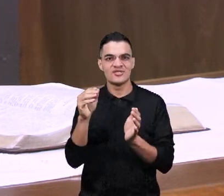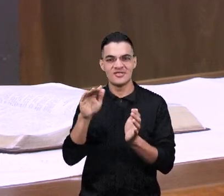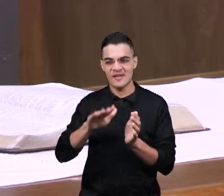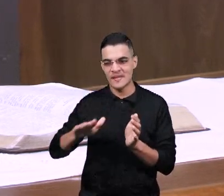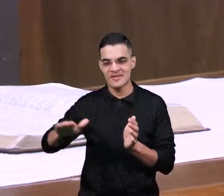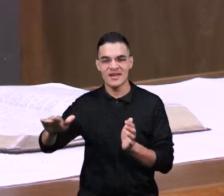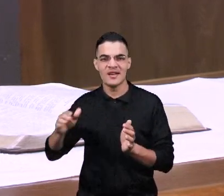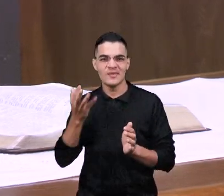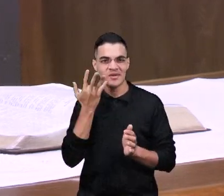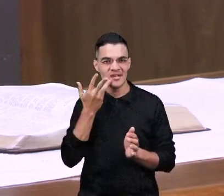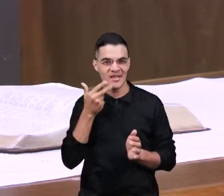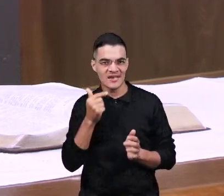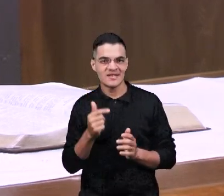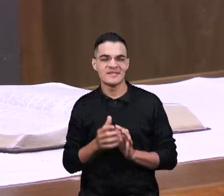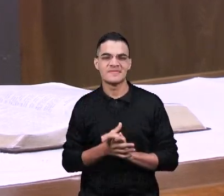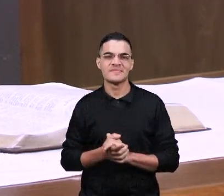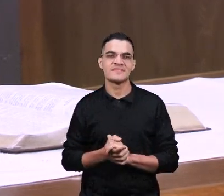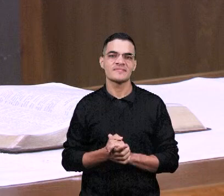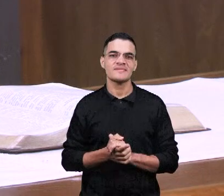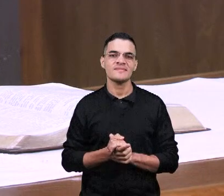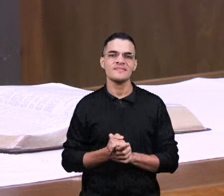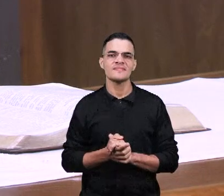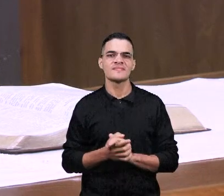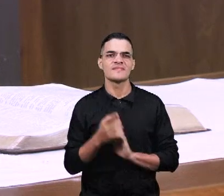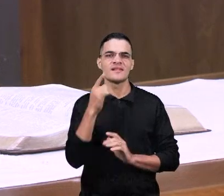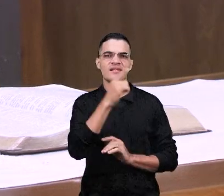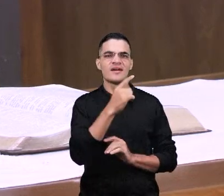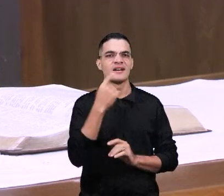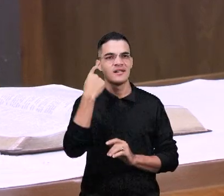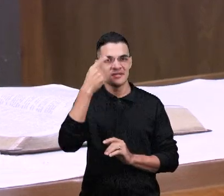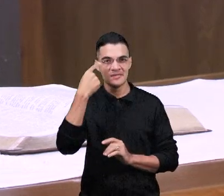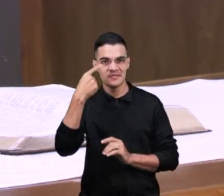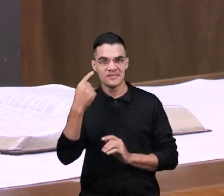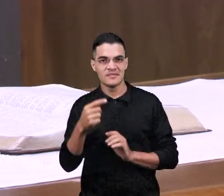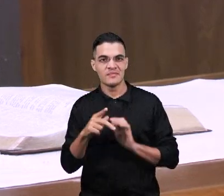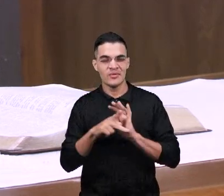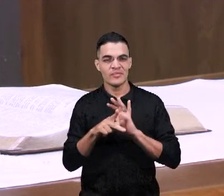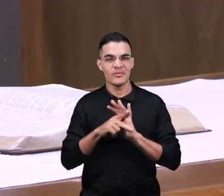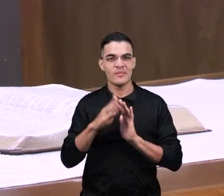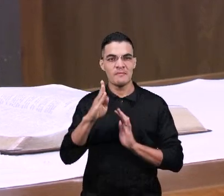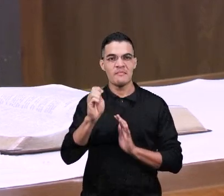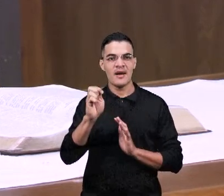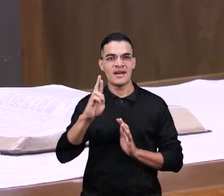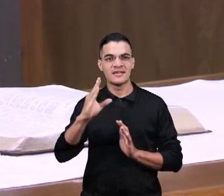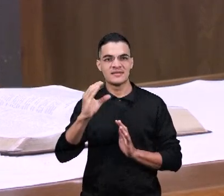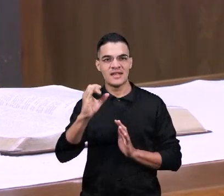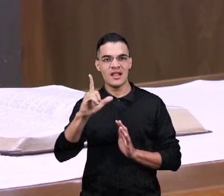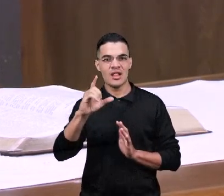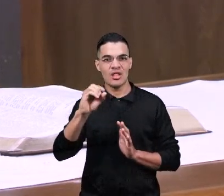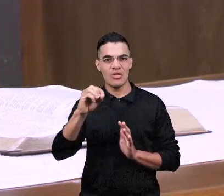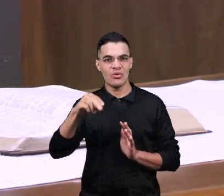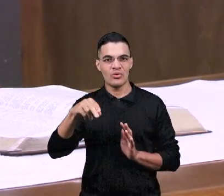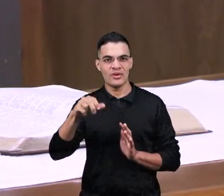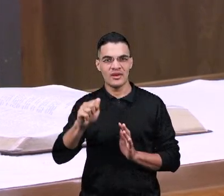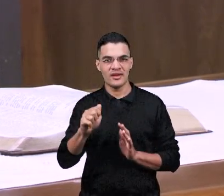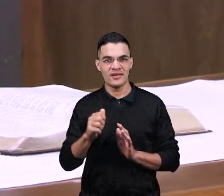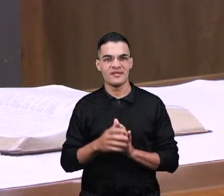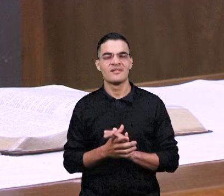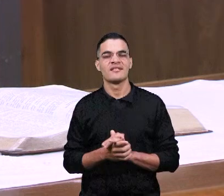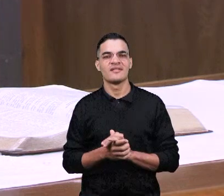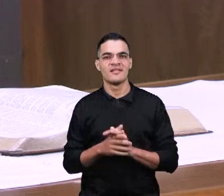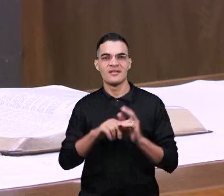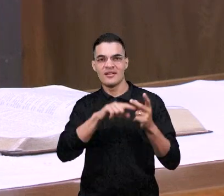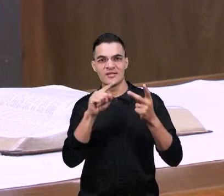d'intermédiaires, des enfants. Nous avons dans la ville de Barcelone en Espagne et aussi à